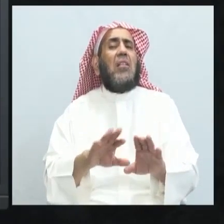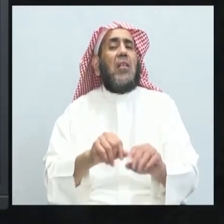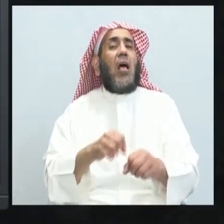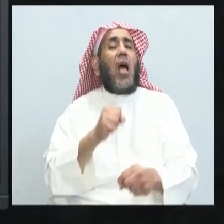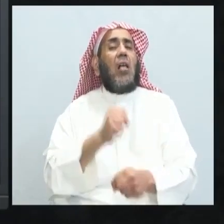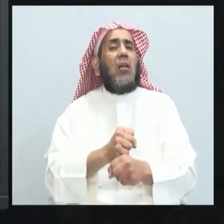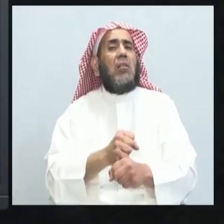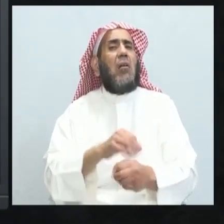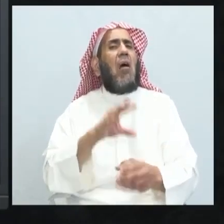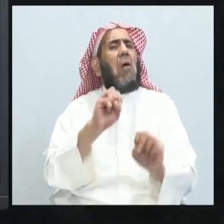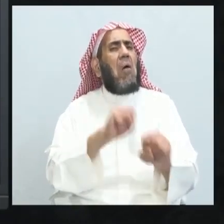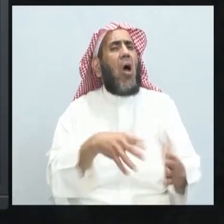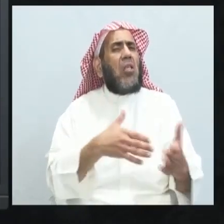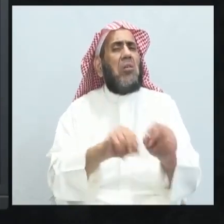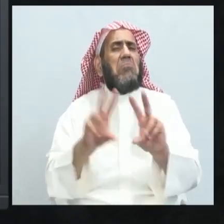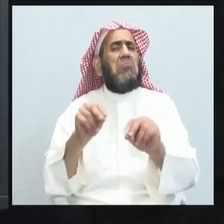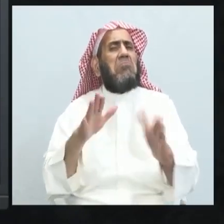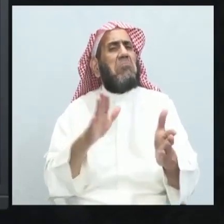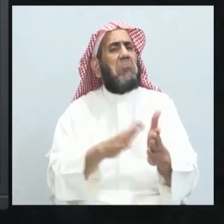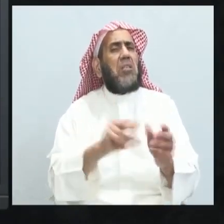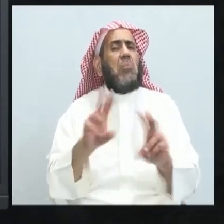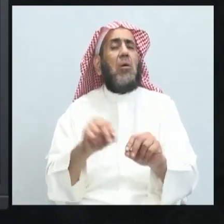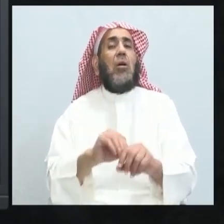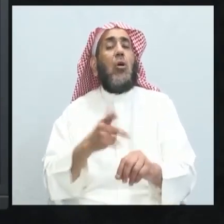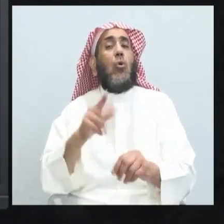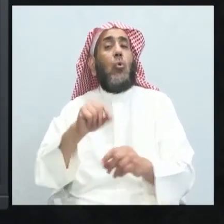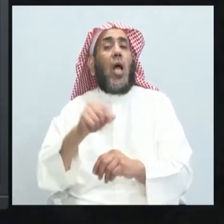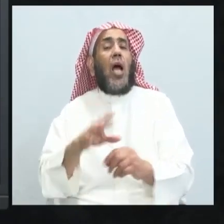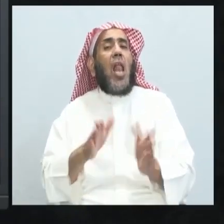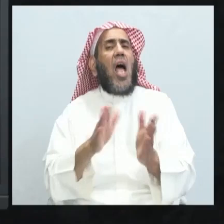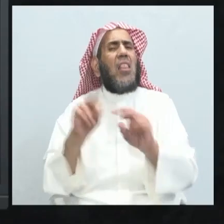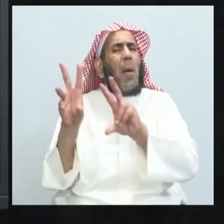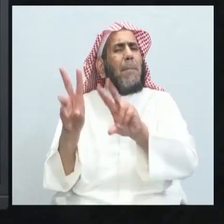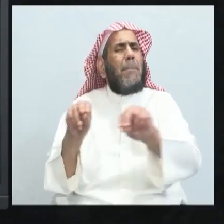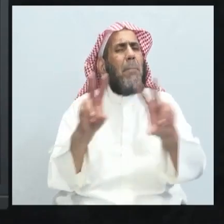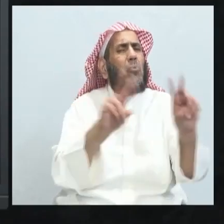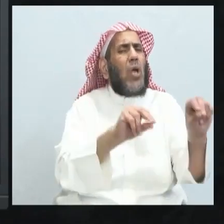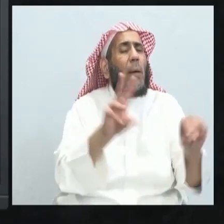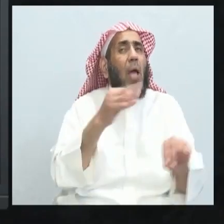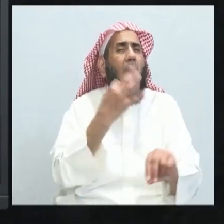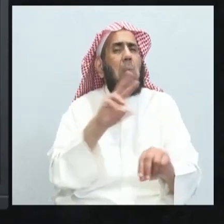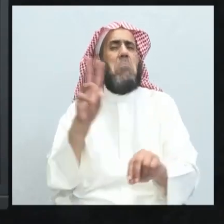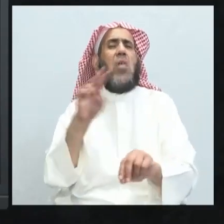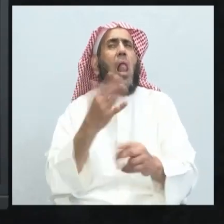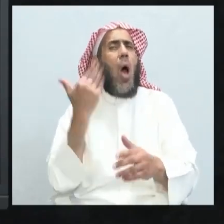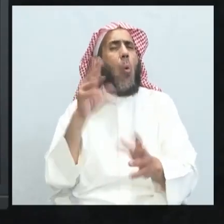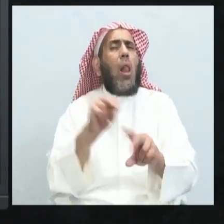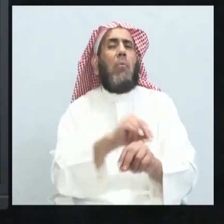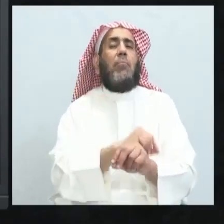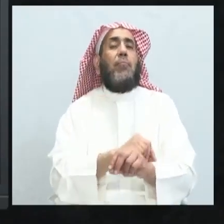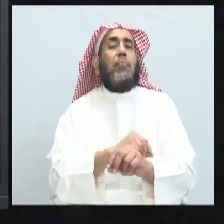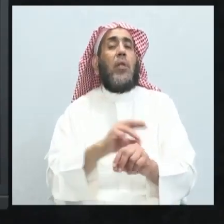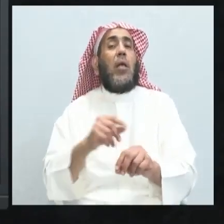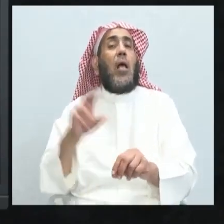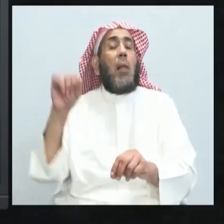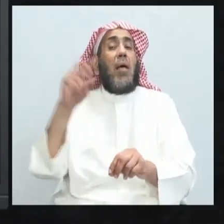حصلت حادثه تنطبق عليه هذا المثل معنى انه يطلق على حادثه مشابهه لما ذكر فيها المثل طبعا كلا